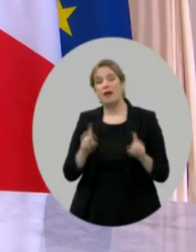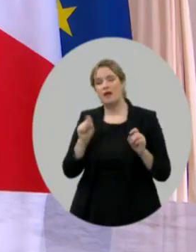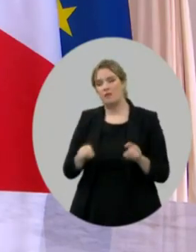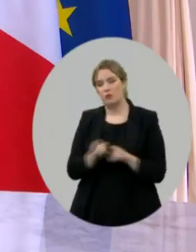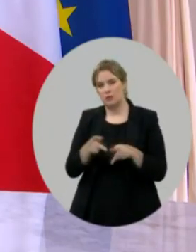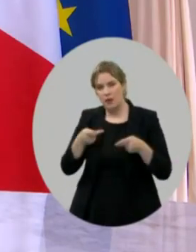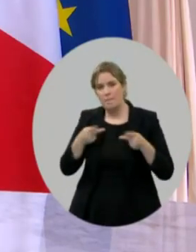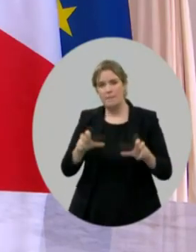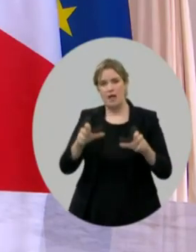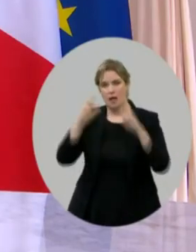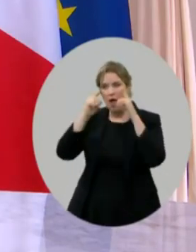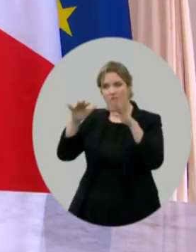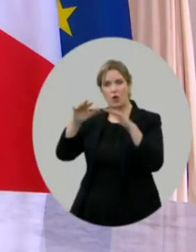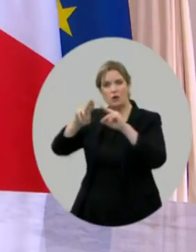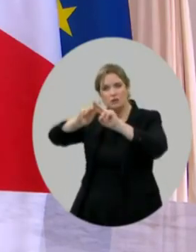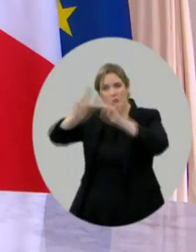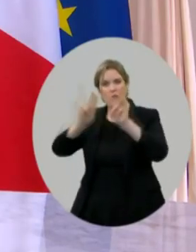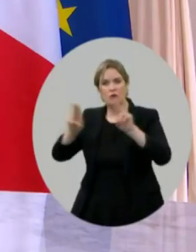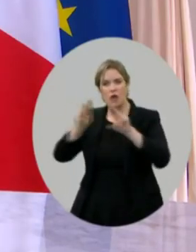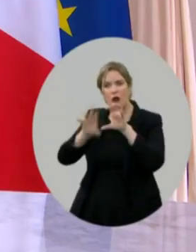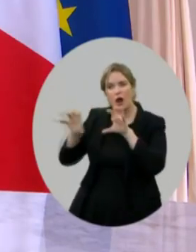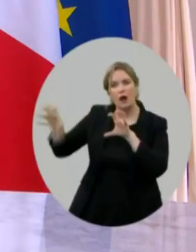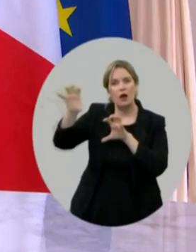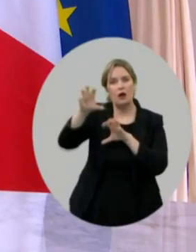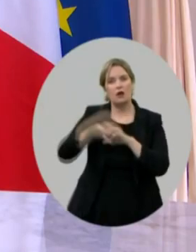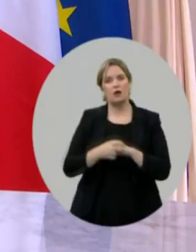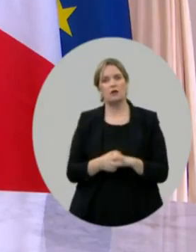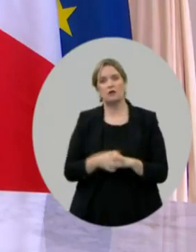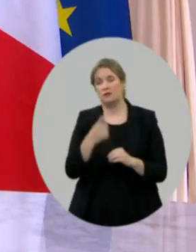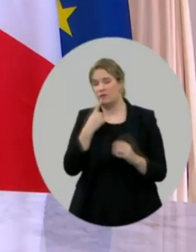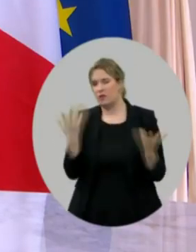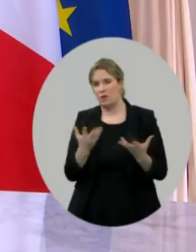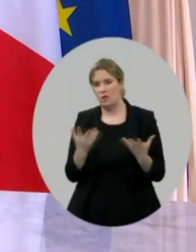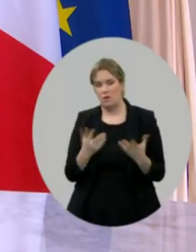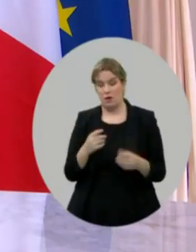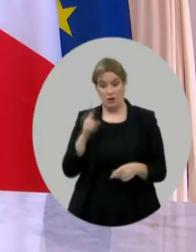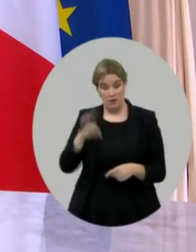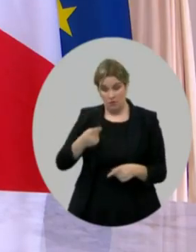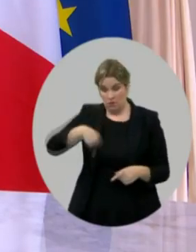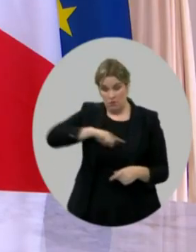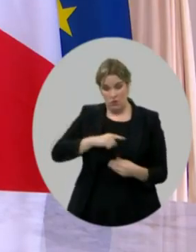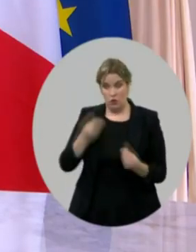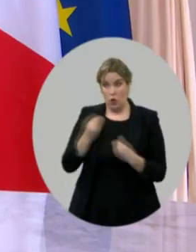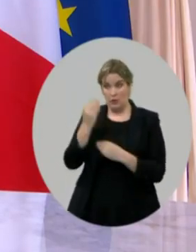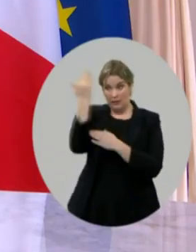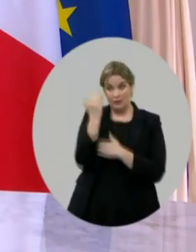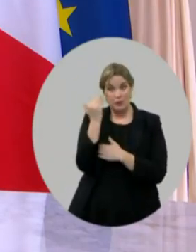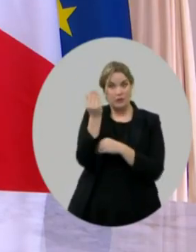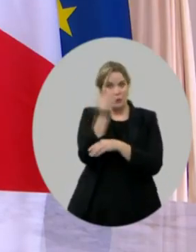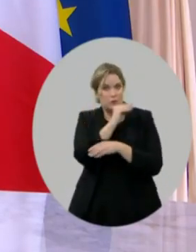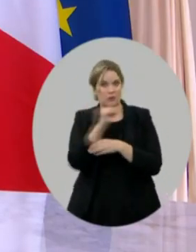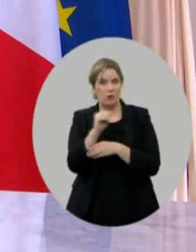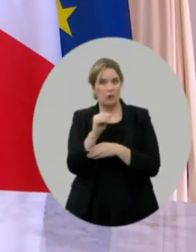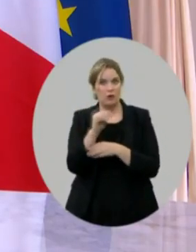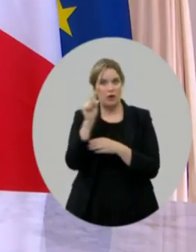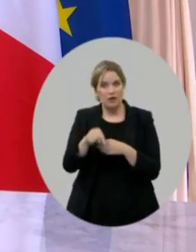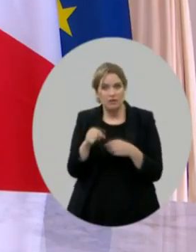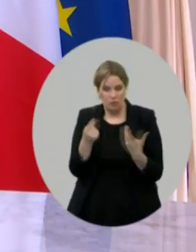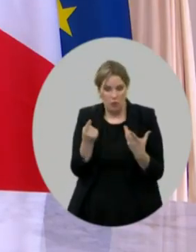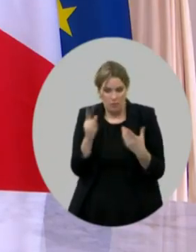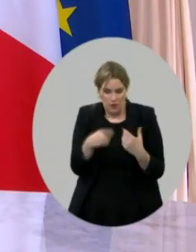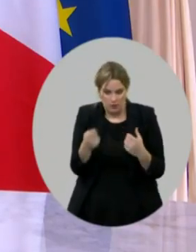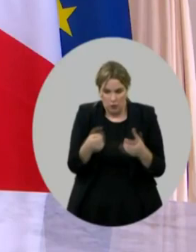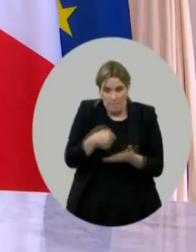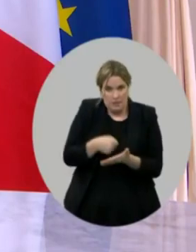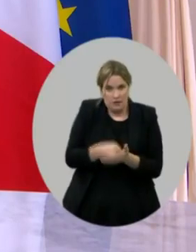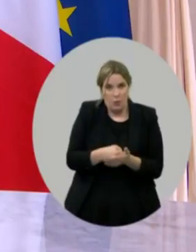aussi gagner à l'international. C'est-à-dire ce travail indispensable pour notre sécurité, mais aussi